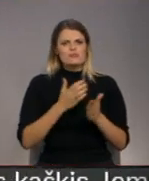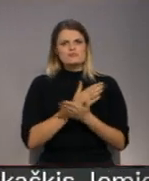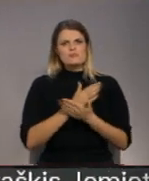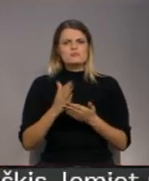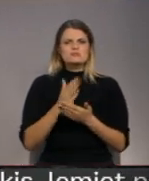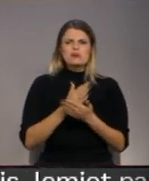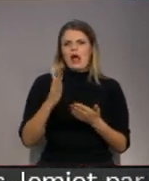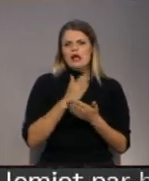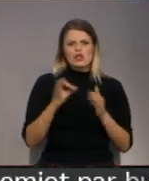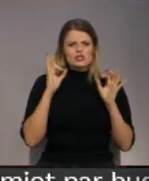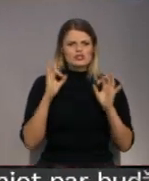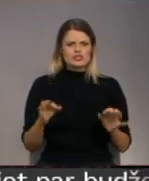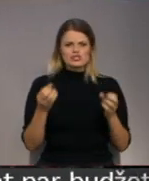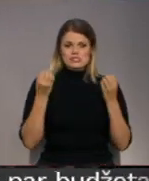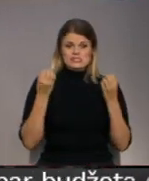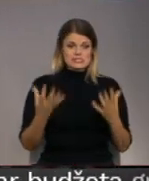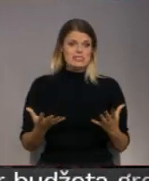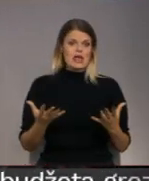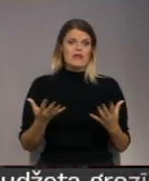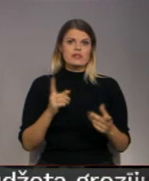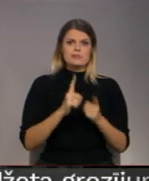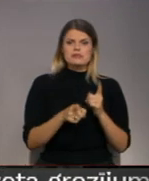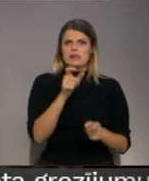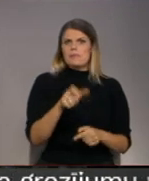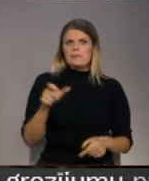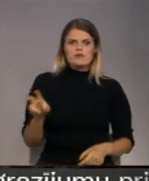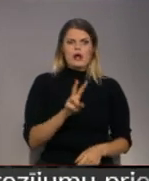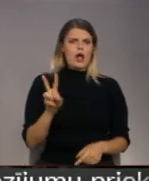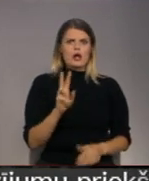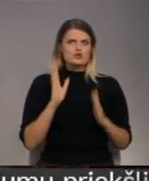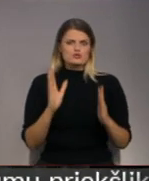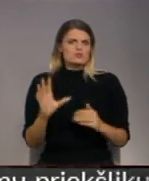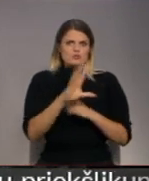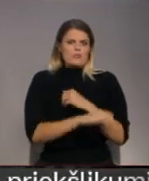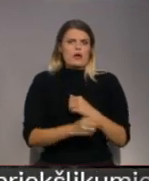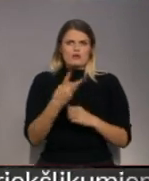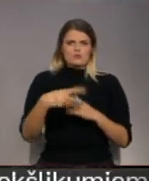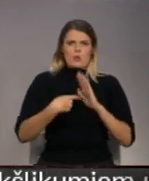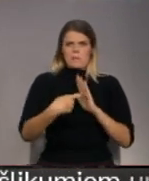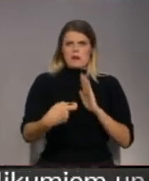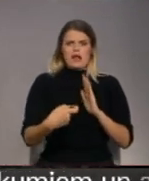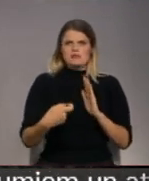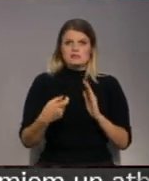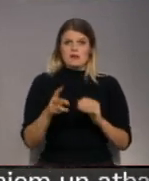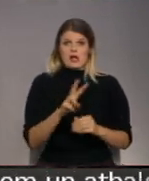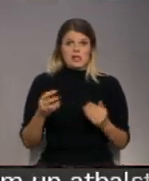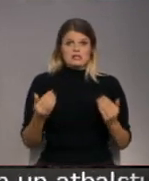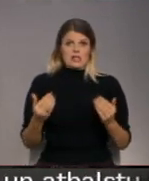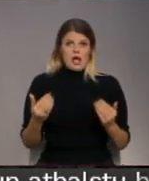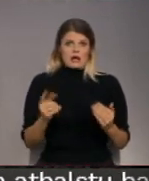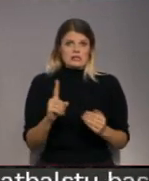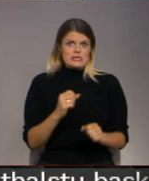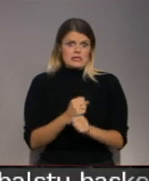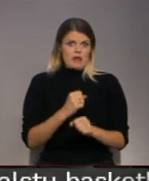tādas tiešas skaidrības pedagogiem, kas tad tur galā būs, ko no viņiem gaida un kas šobrīd ir